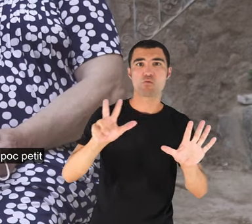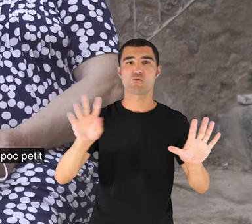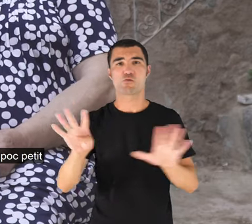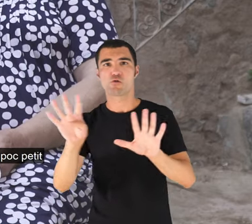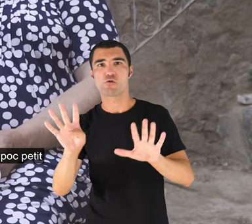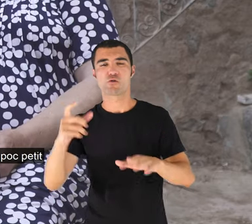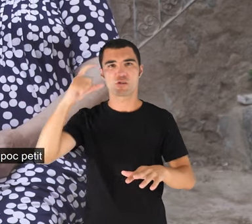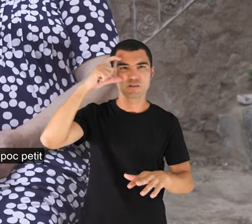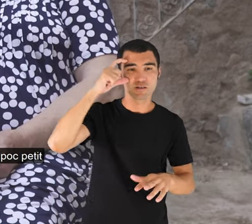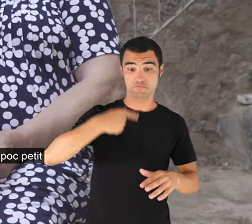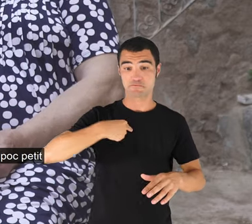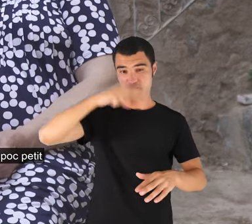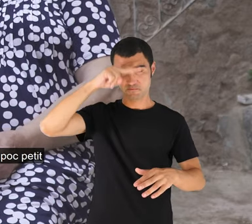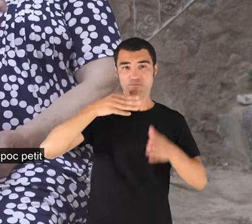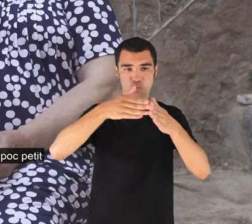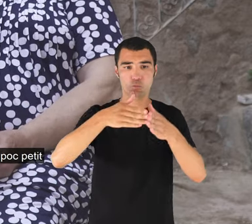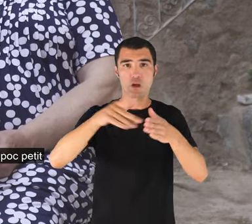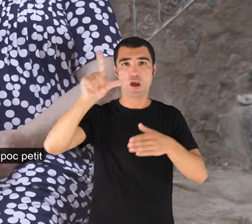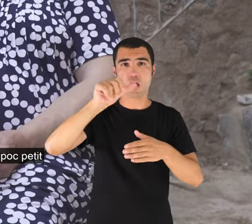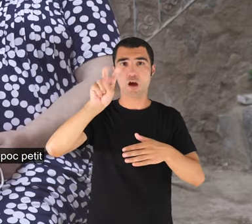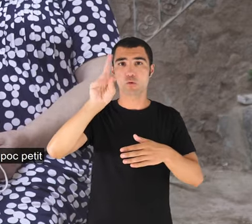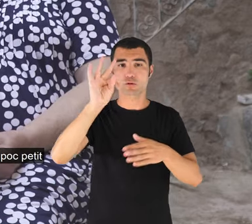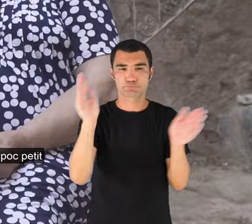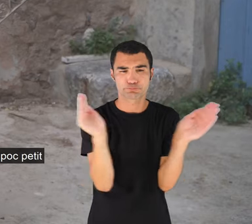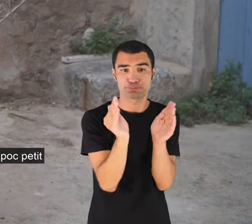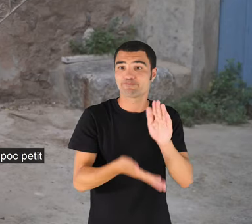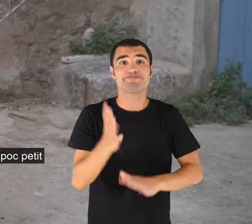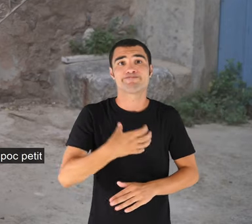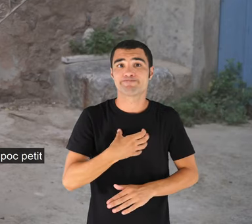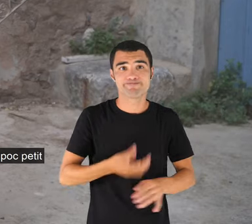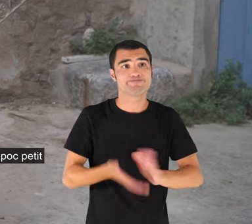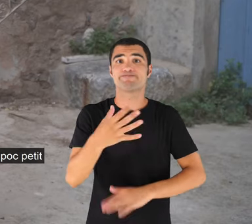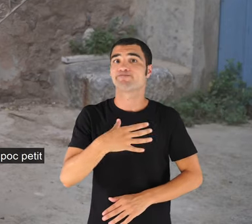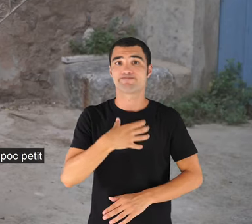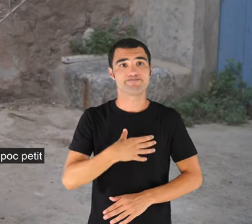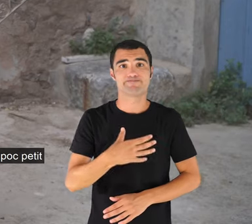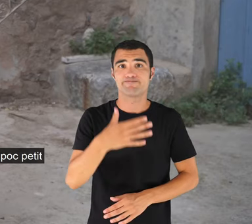petit i no podia sortir d'esport. I bueno,